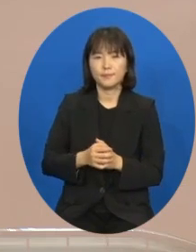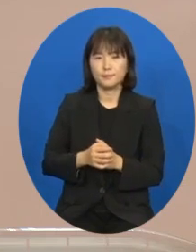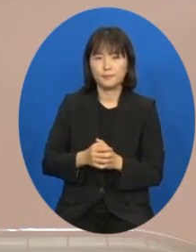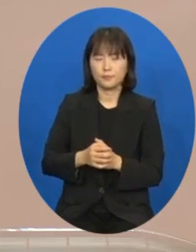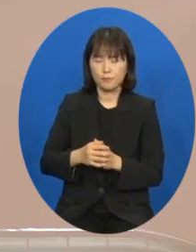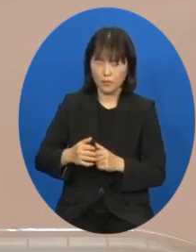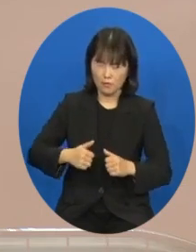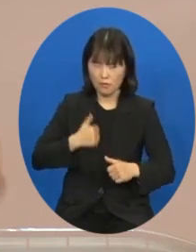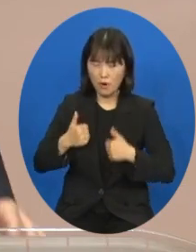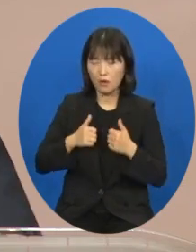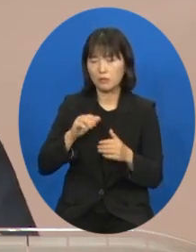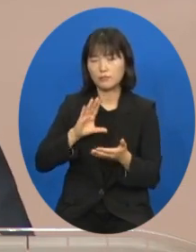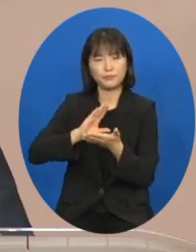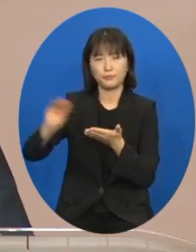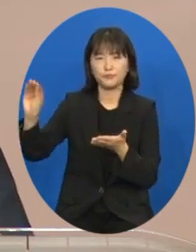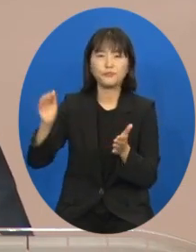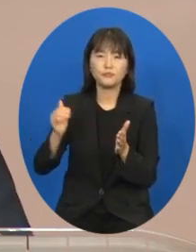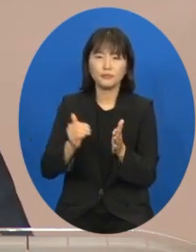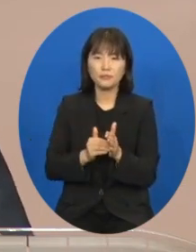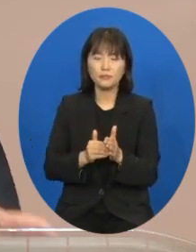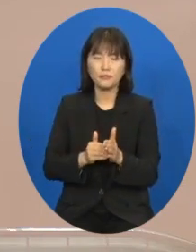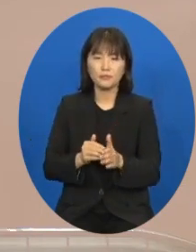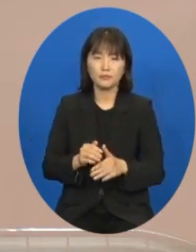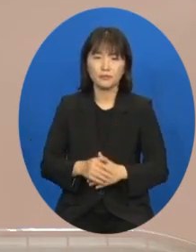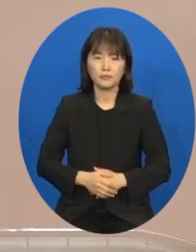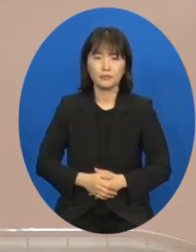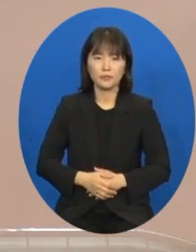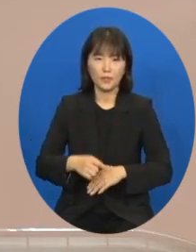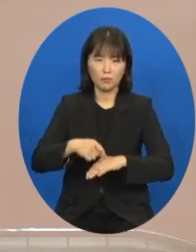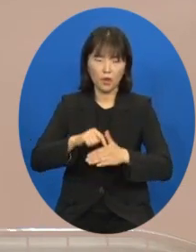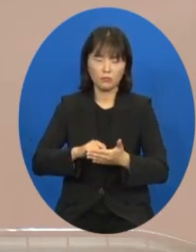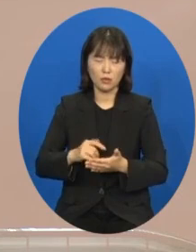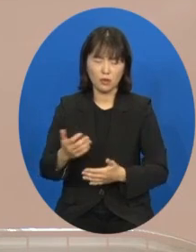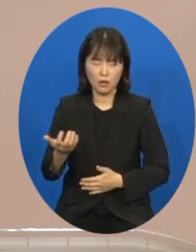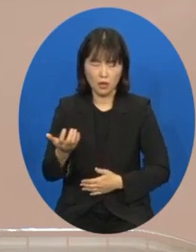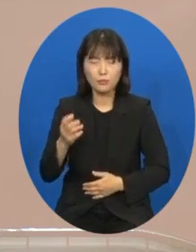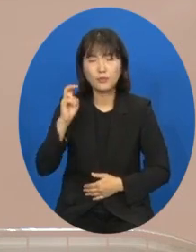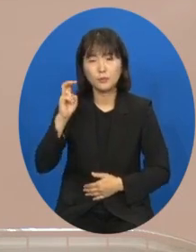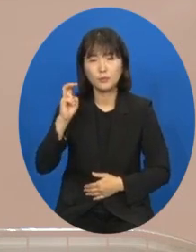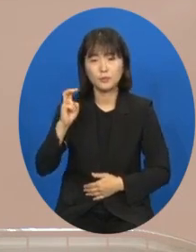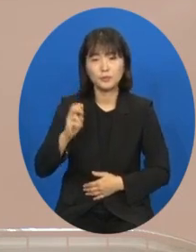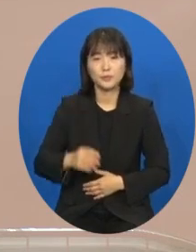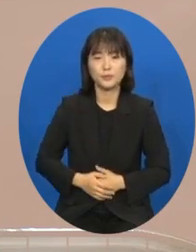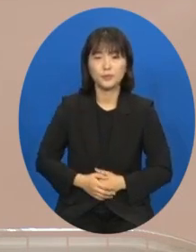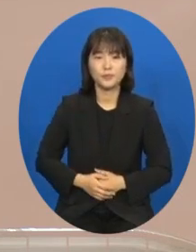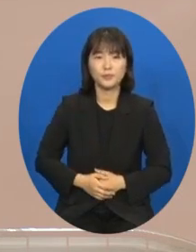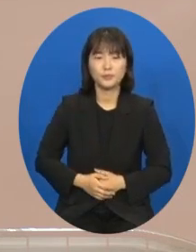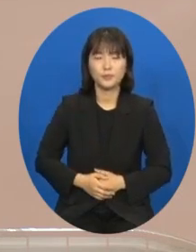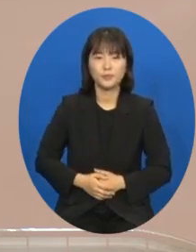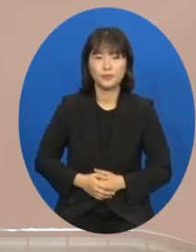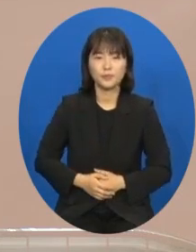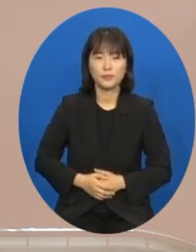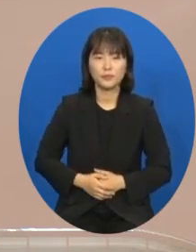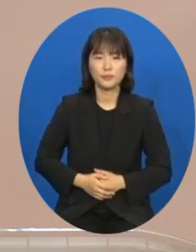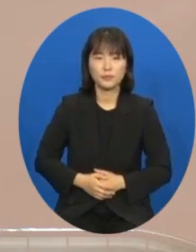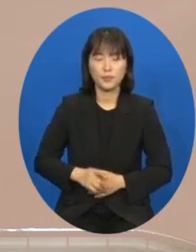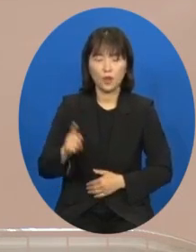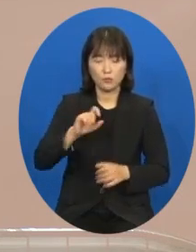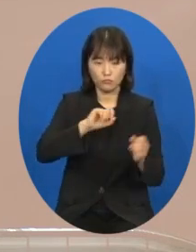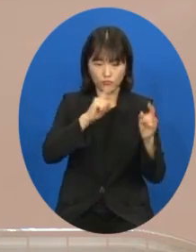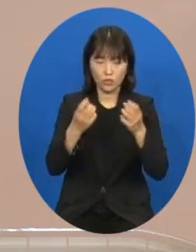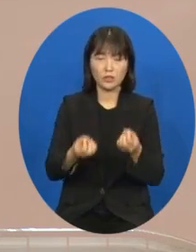그러고는 화를 내고 갔다는 거예요. 마음이 얼마나 아프겠어요. 그런데 어느